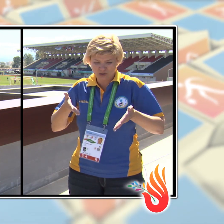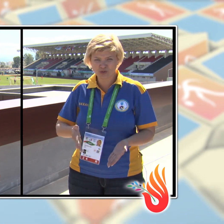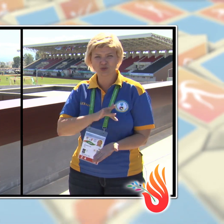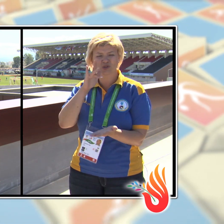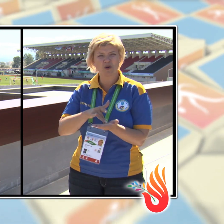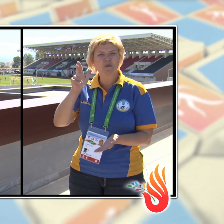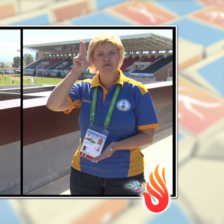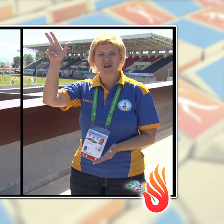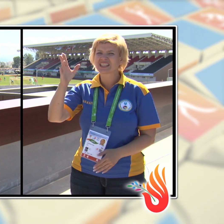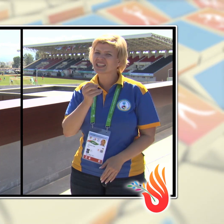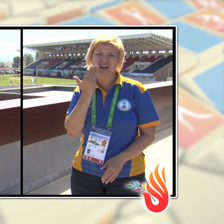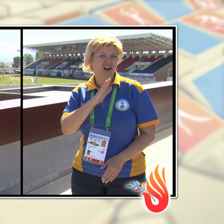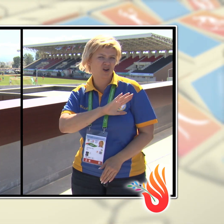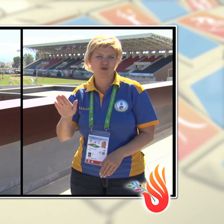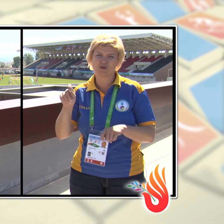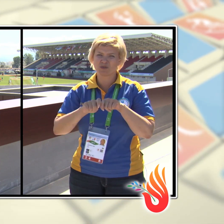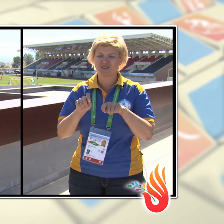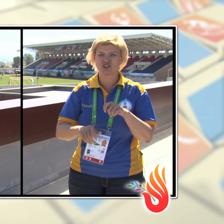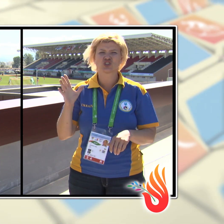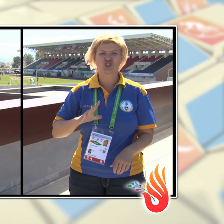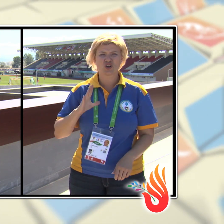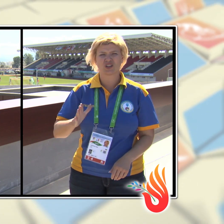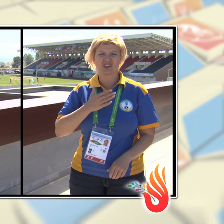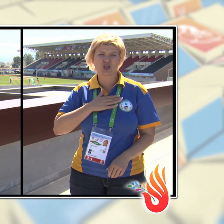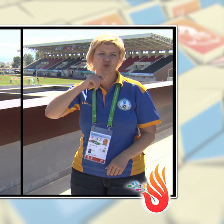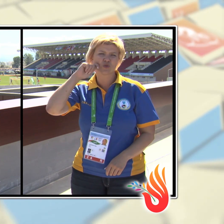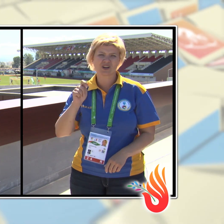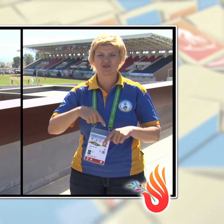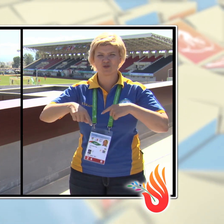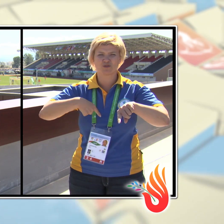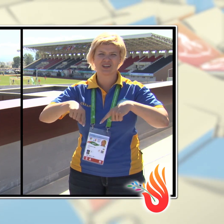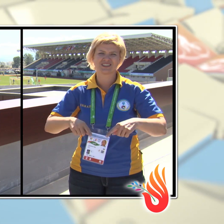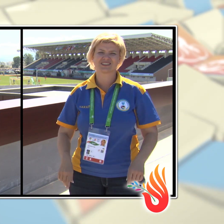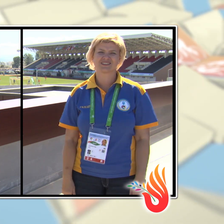Бахра, непросте випробування чекало на українських футболістів.